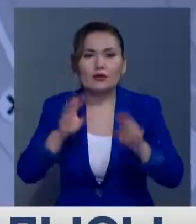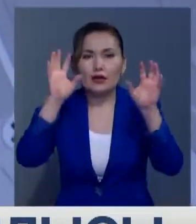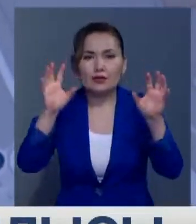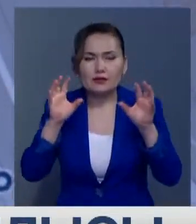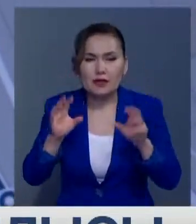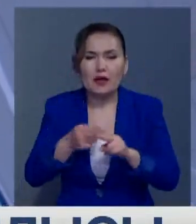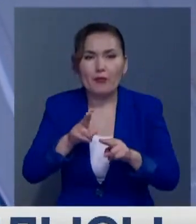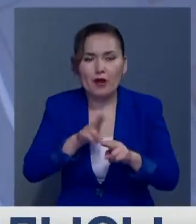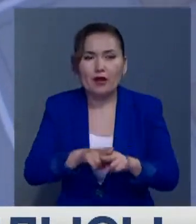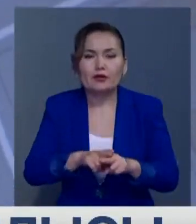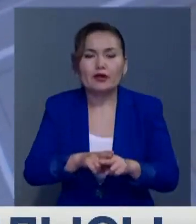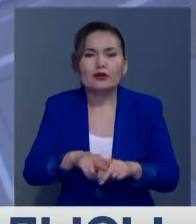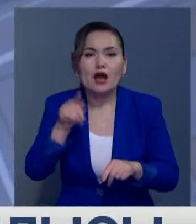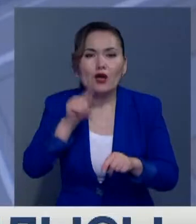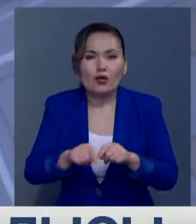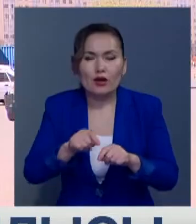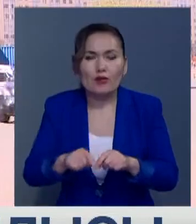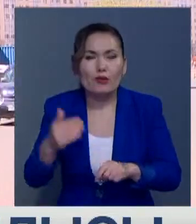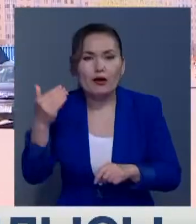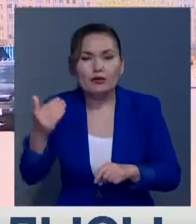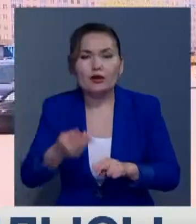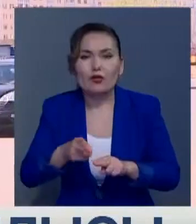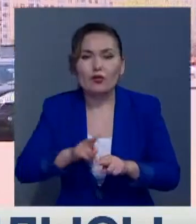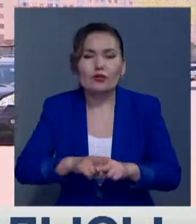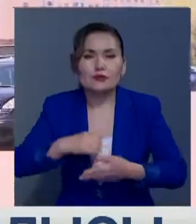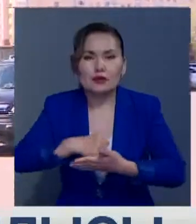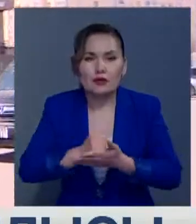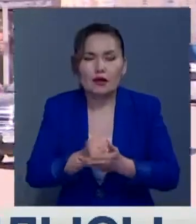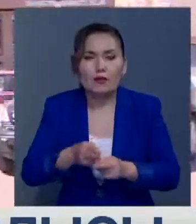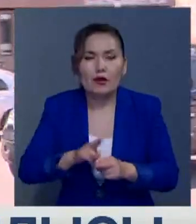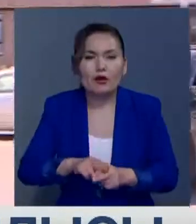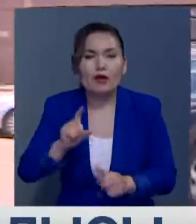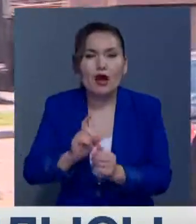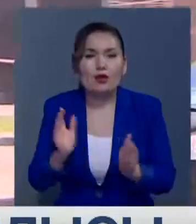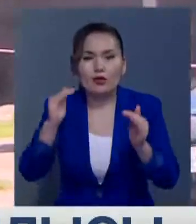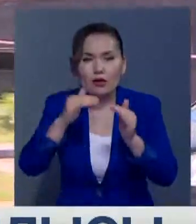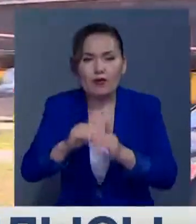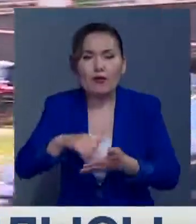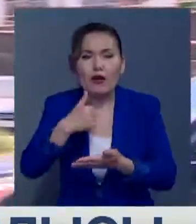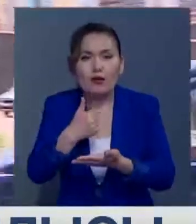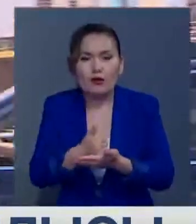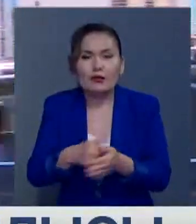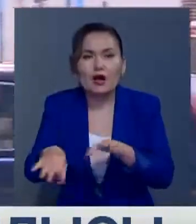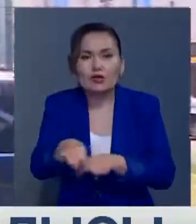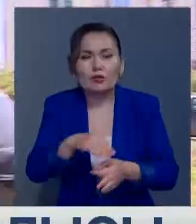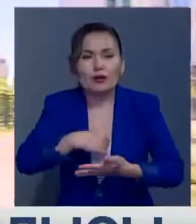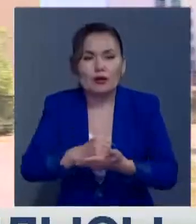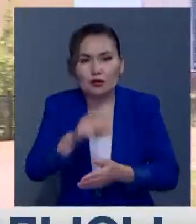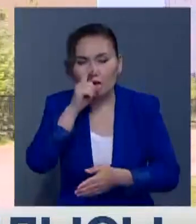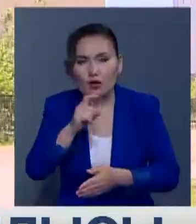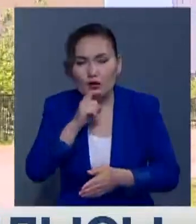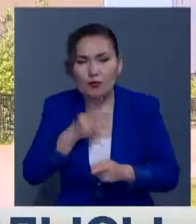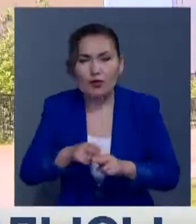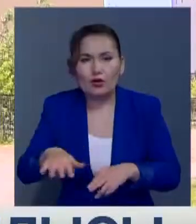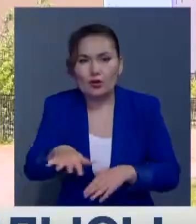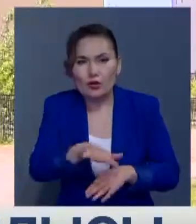нормаларын тексеретін әкімдік обаста мешіт салуда қаланың бас жоспарына қалайша енгізгені түсініксіз. Дегенмен, жобалау жұмыстарынан кейін бұл райынан